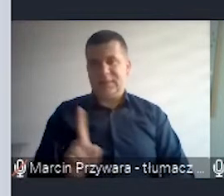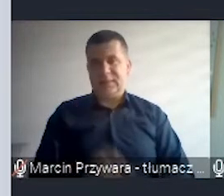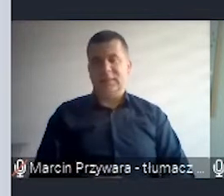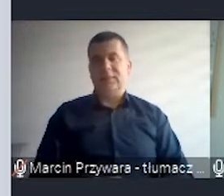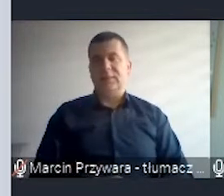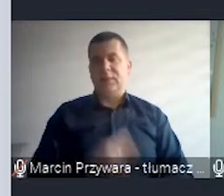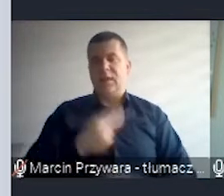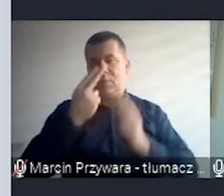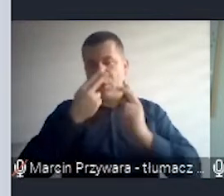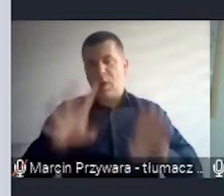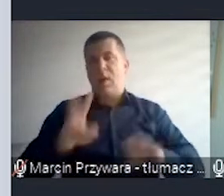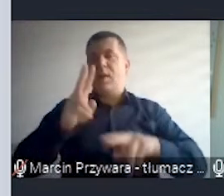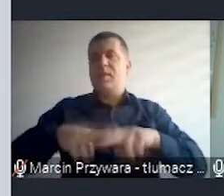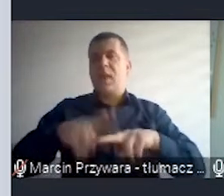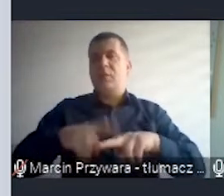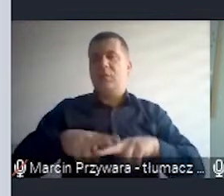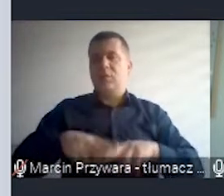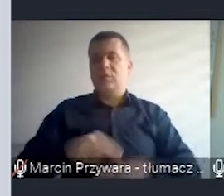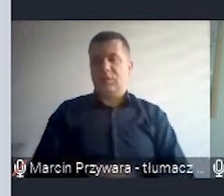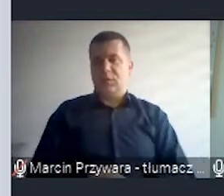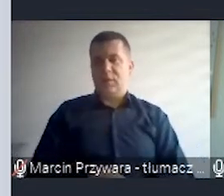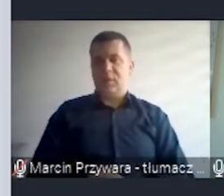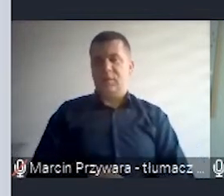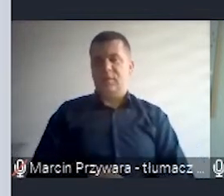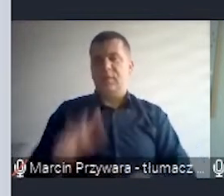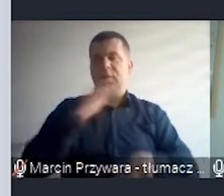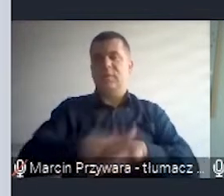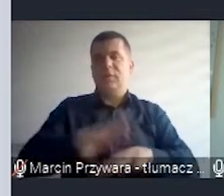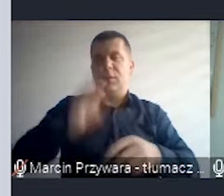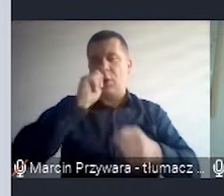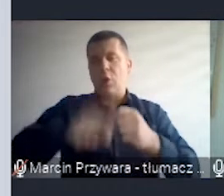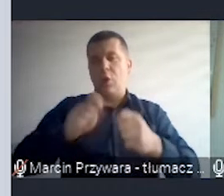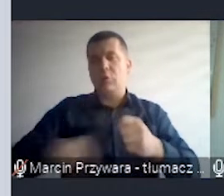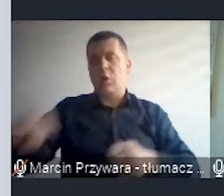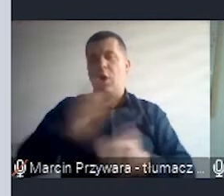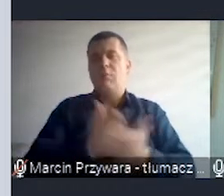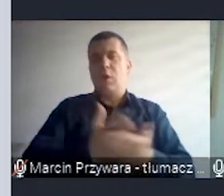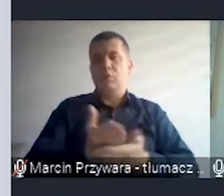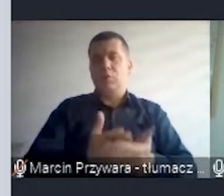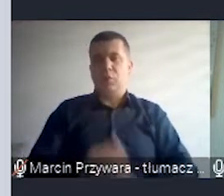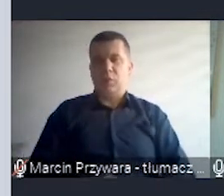Zresztą pokażę Wam narzędzia, którymi się w systemie kontroli podmioty posługują.